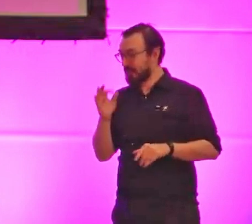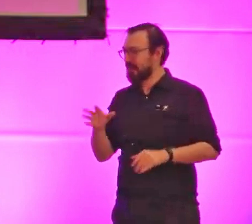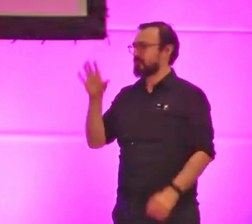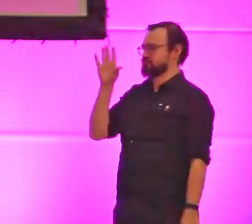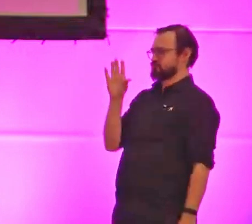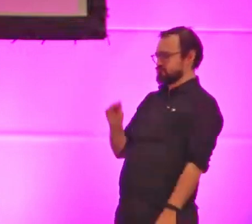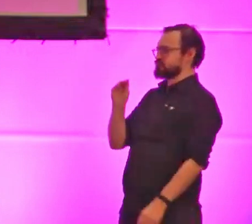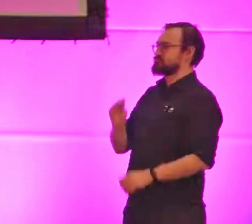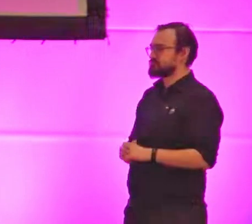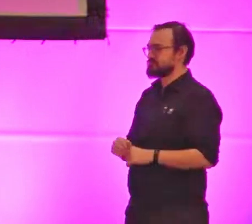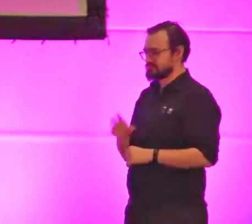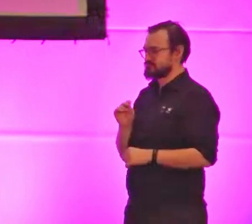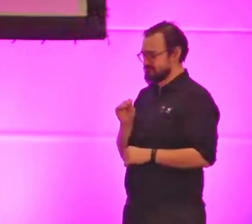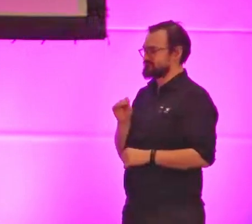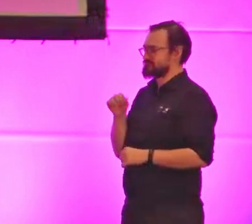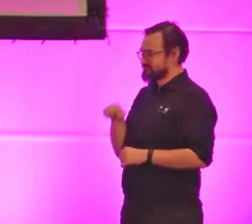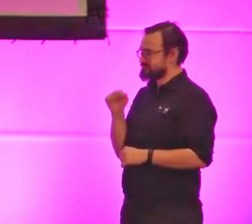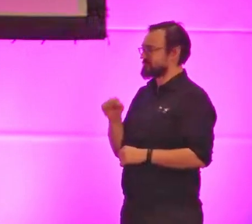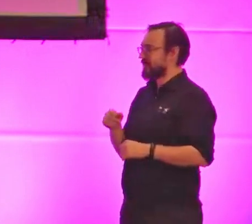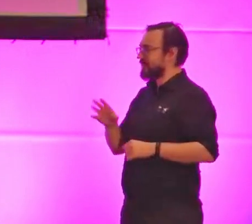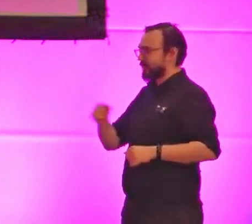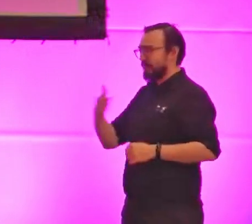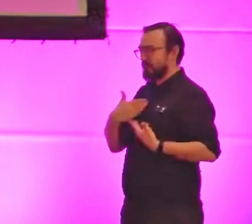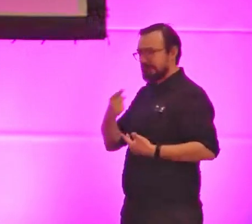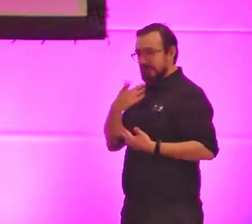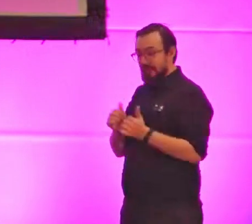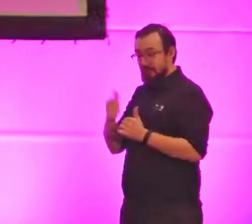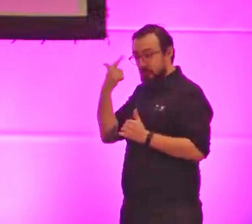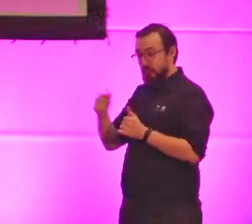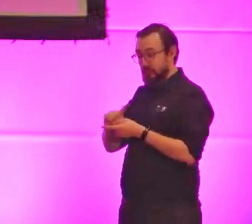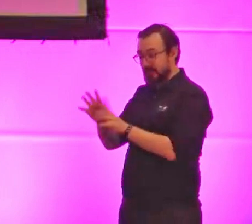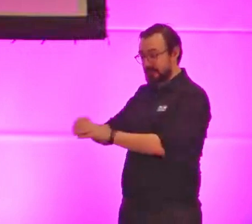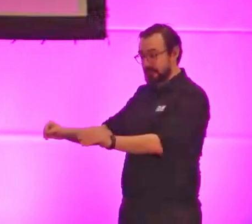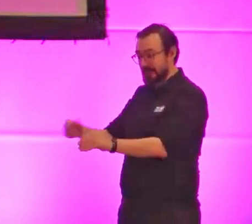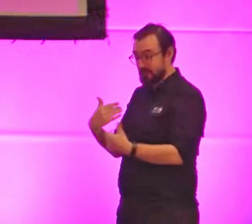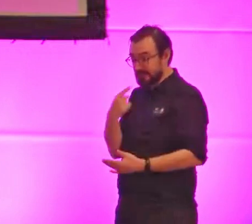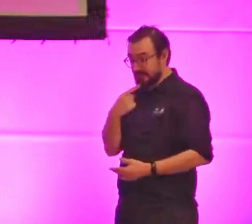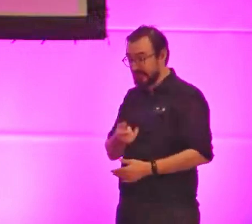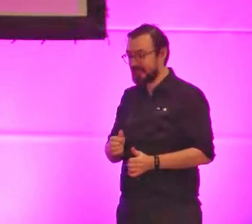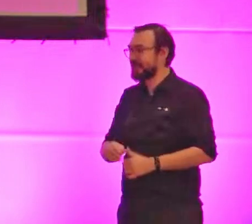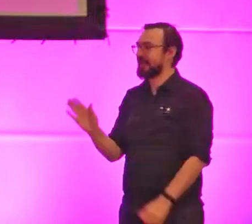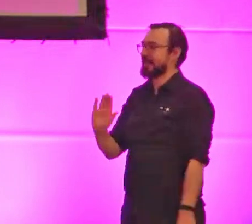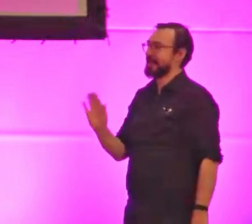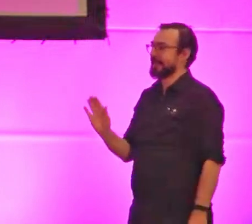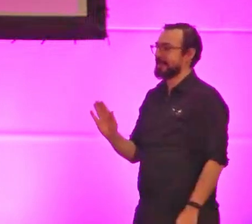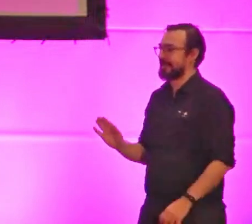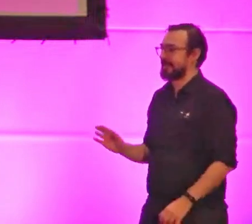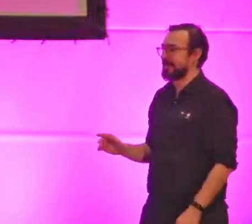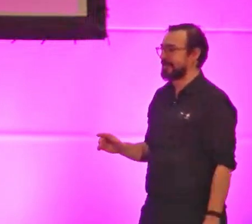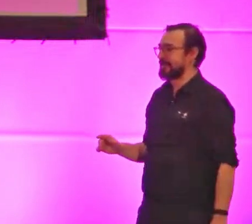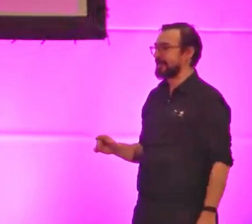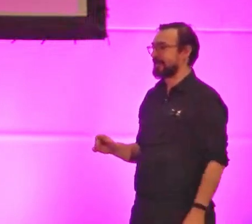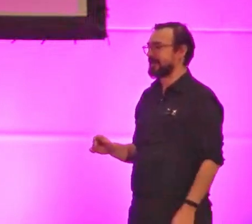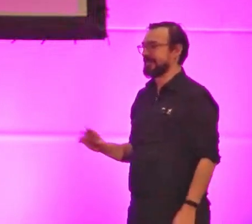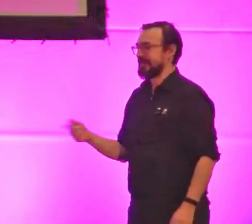hur? Ja. Får du säga någonting om vad du tror om utgången? Nej, det håller jag bara,